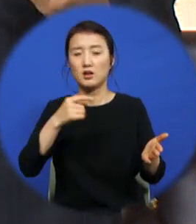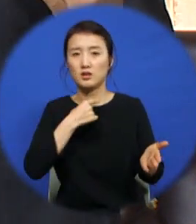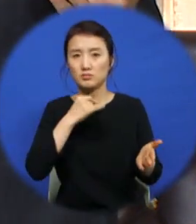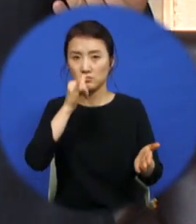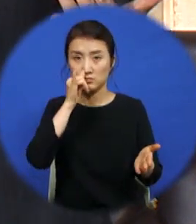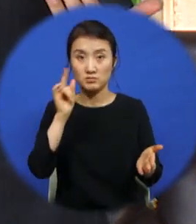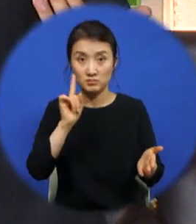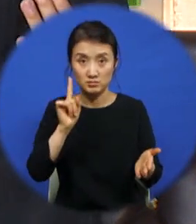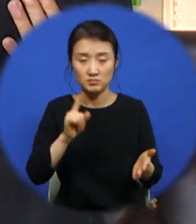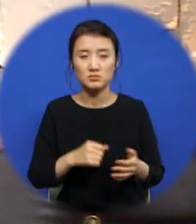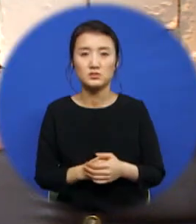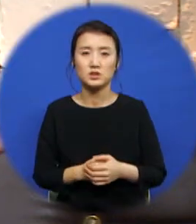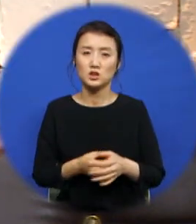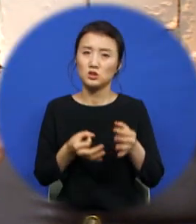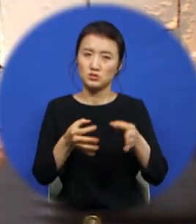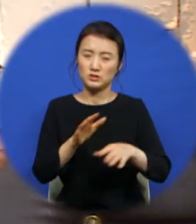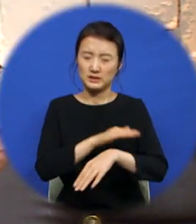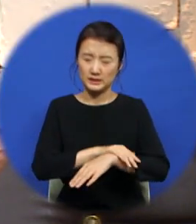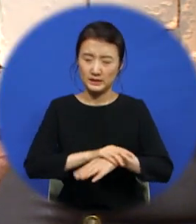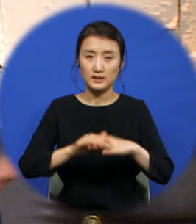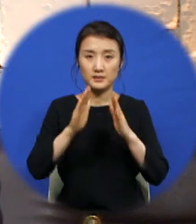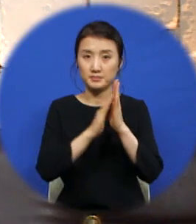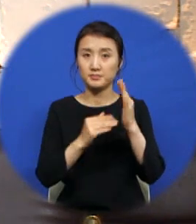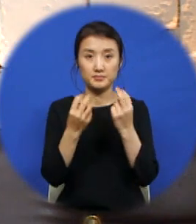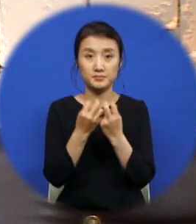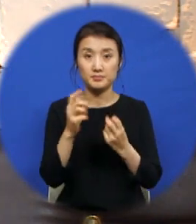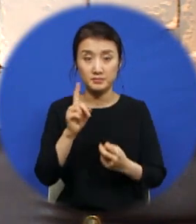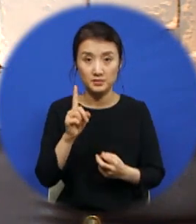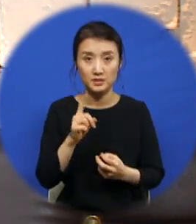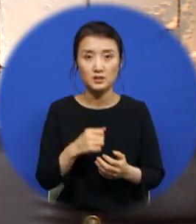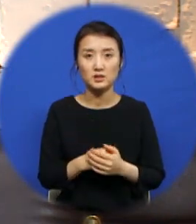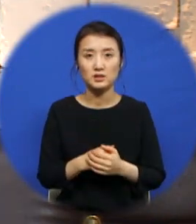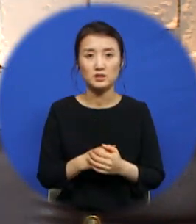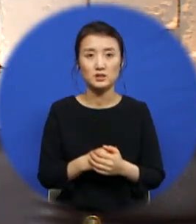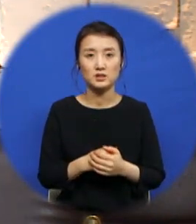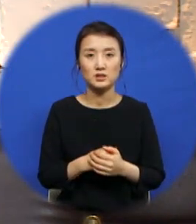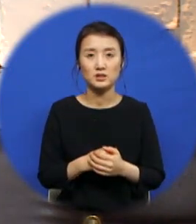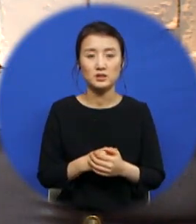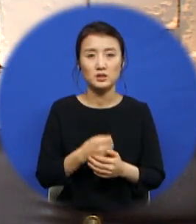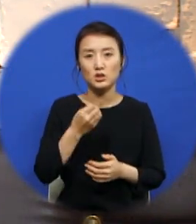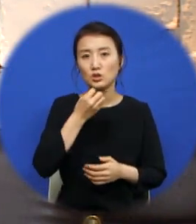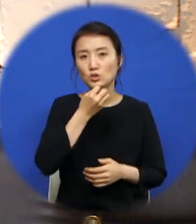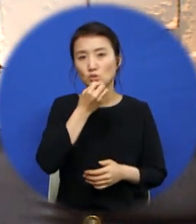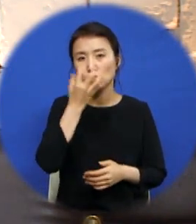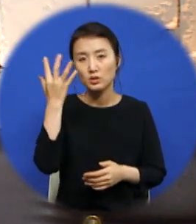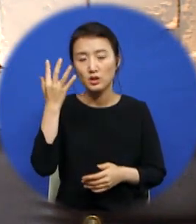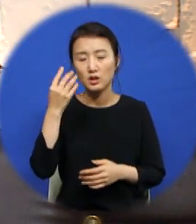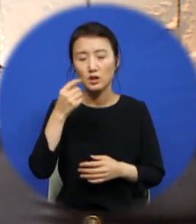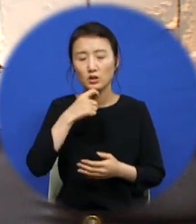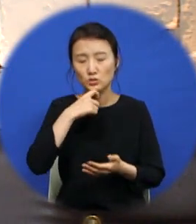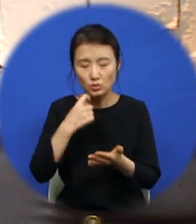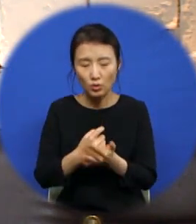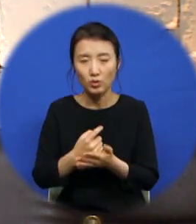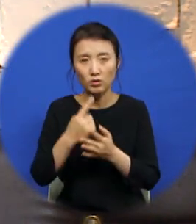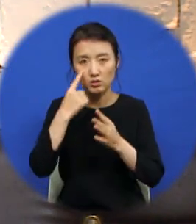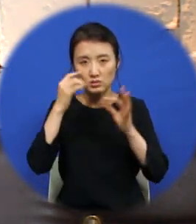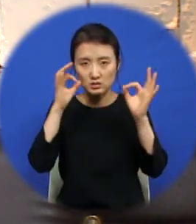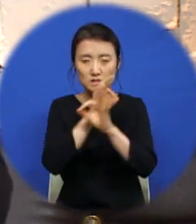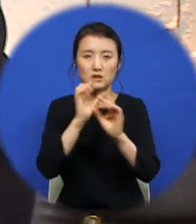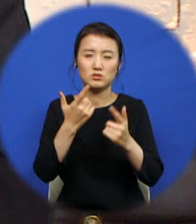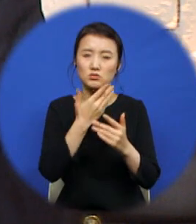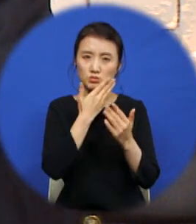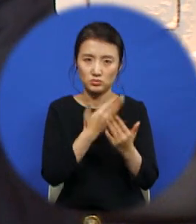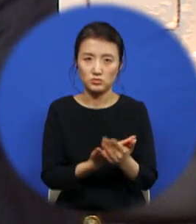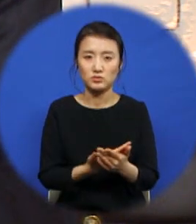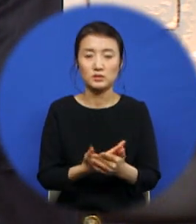투자를 아주 잘하는 비결은 유행이 운이 안 가리는 것이 참 중간 같 신문